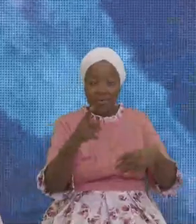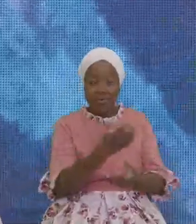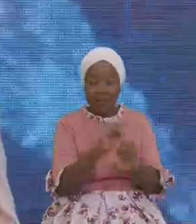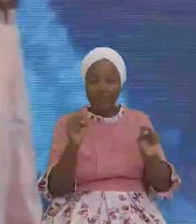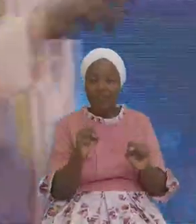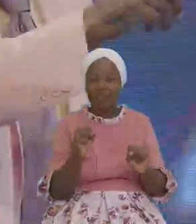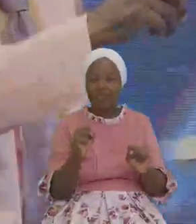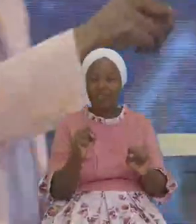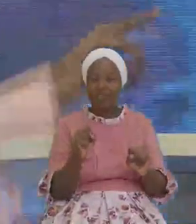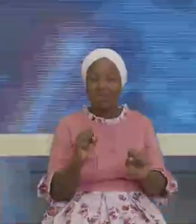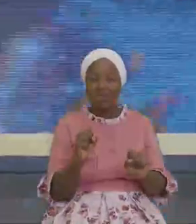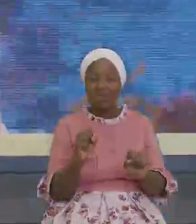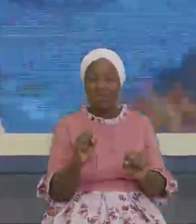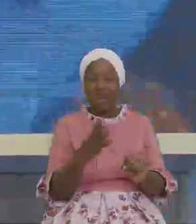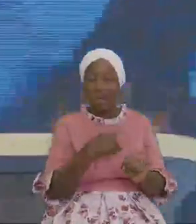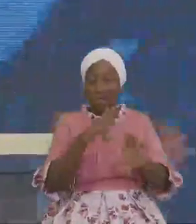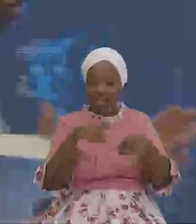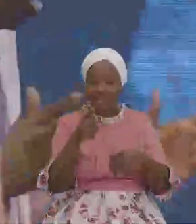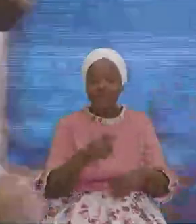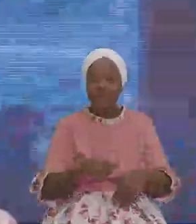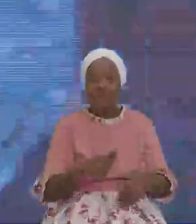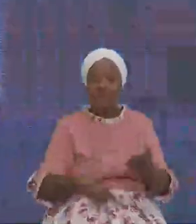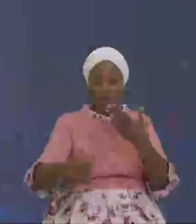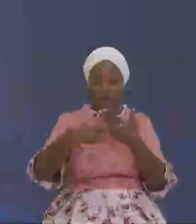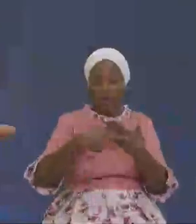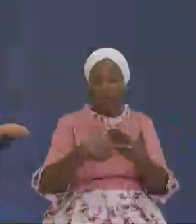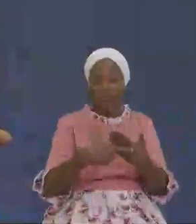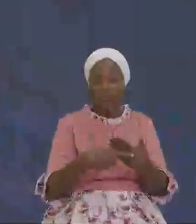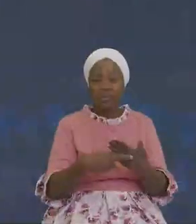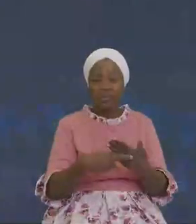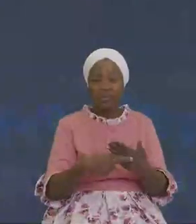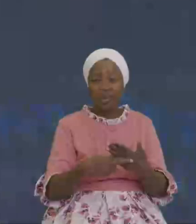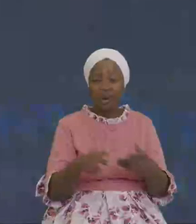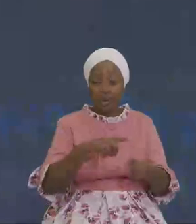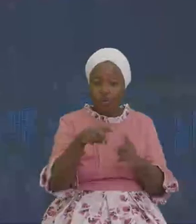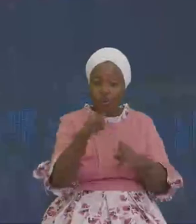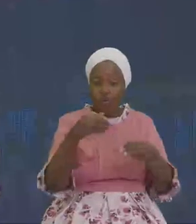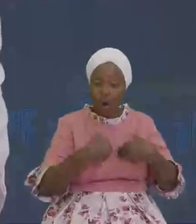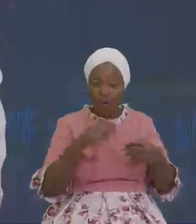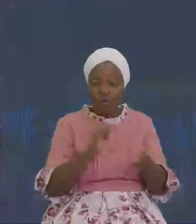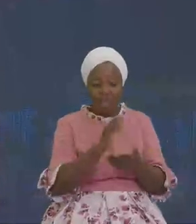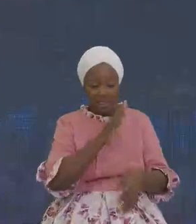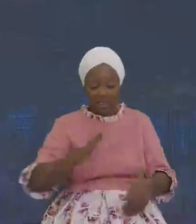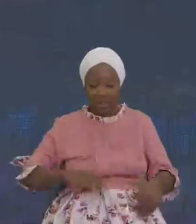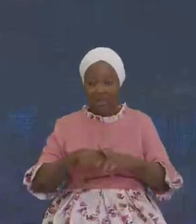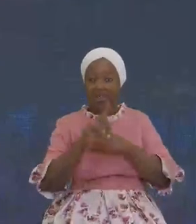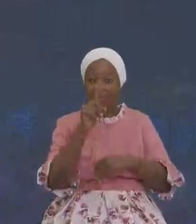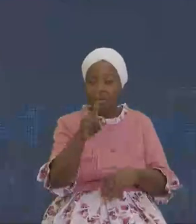le salut et te donne la restauration, quand tu as ce Christ en